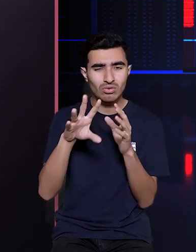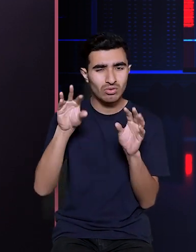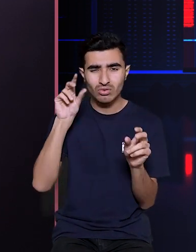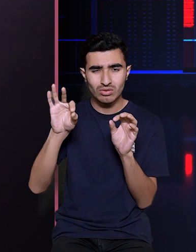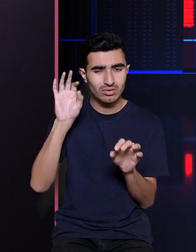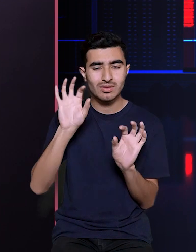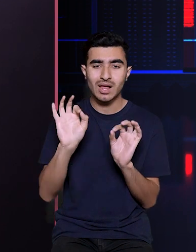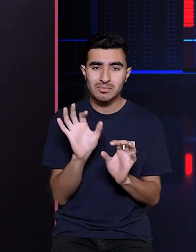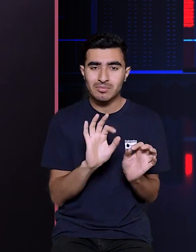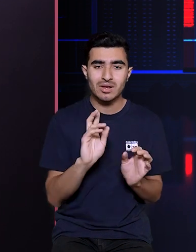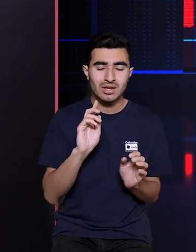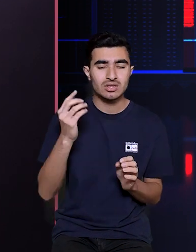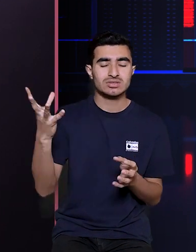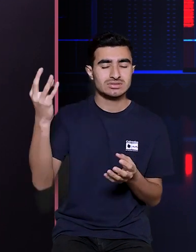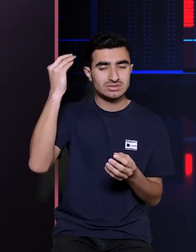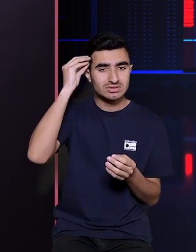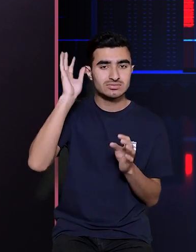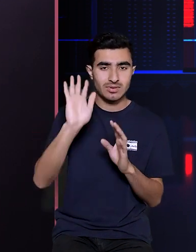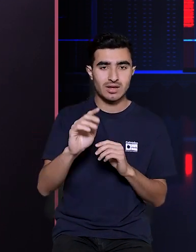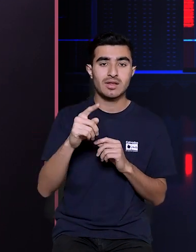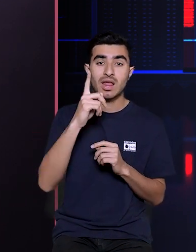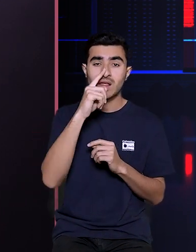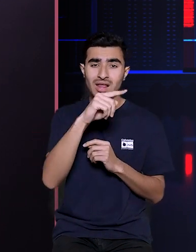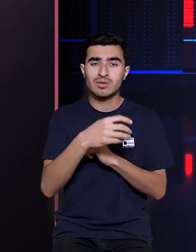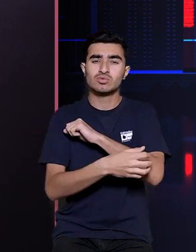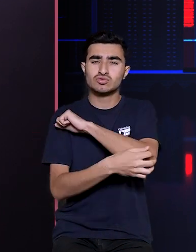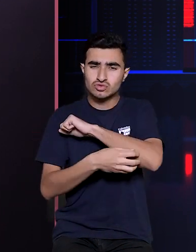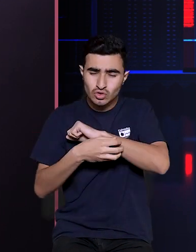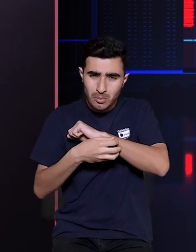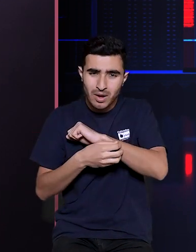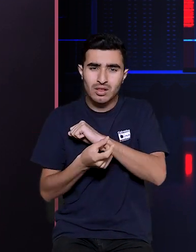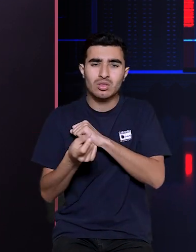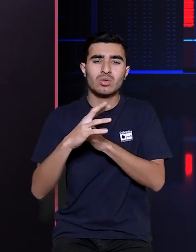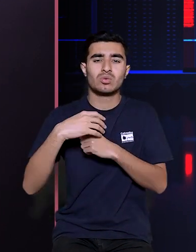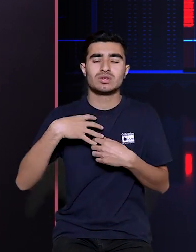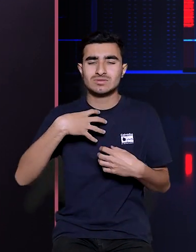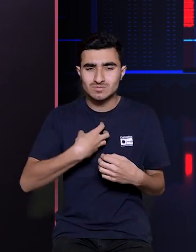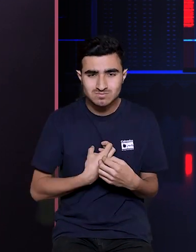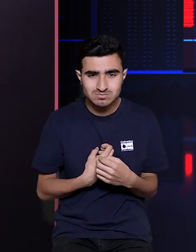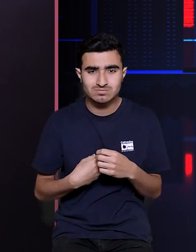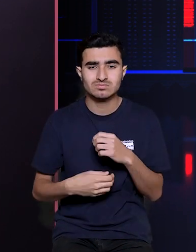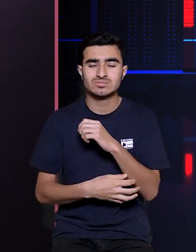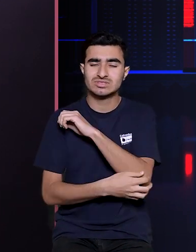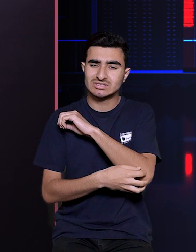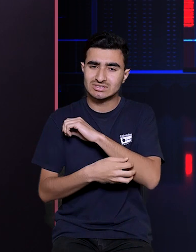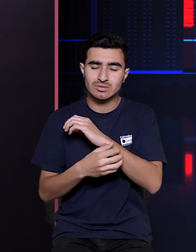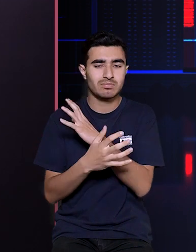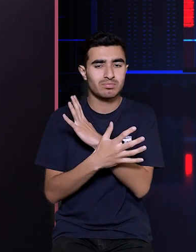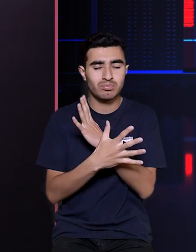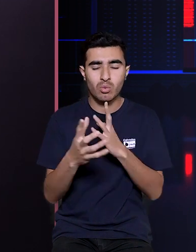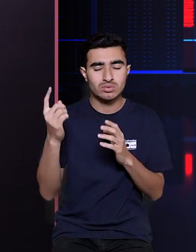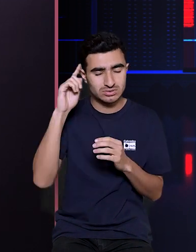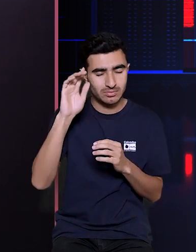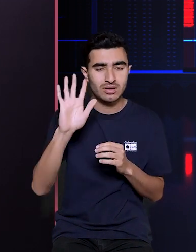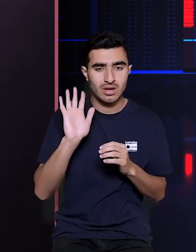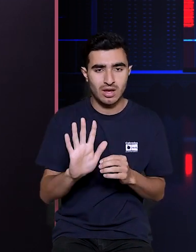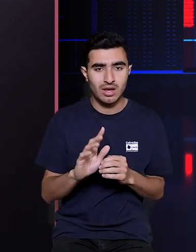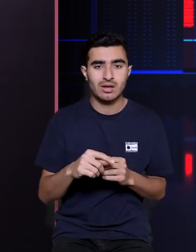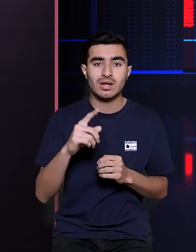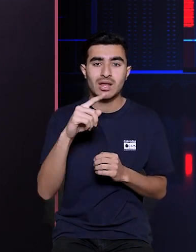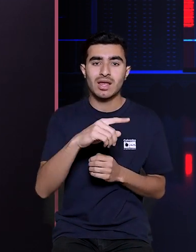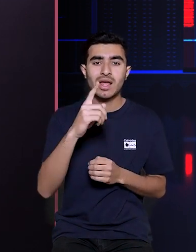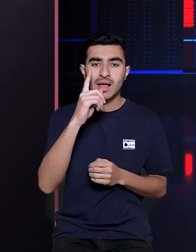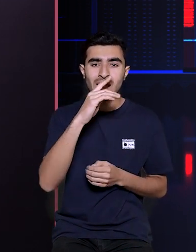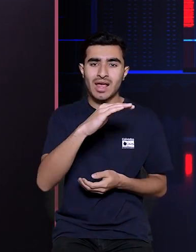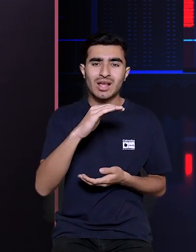थी। नौरीन गुर्बत, महरूमियत को खूब समझती थी। नौरीन को इतना मासूम ना समझें,